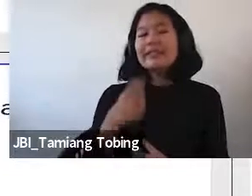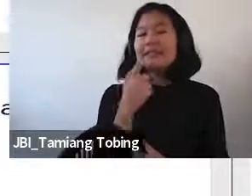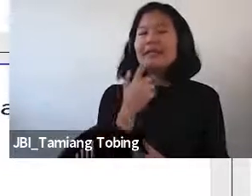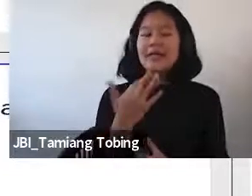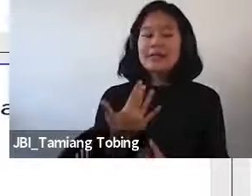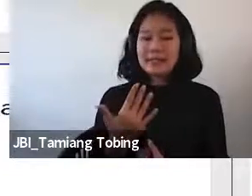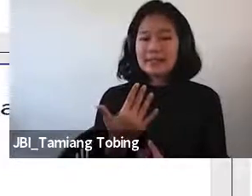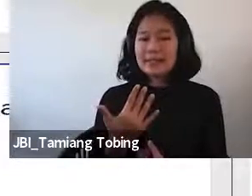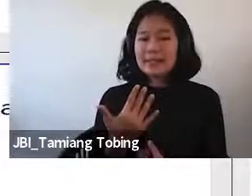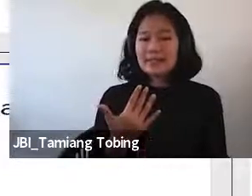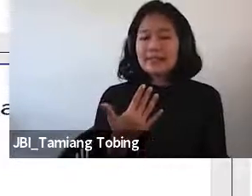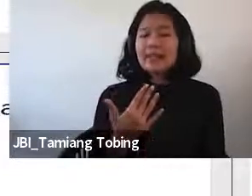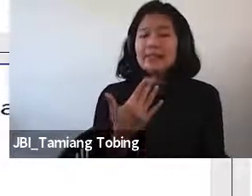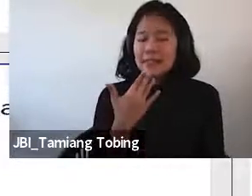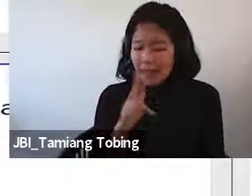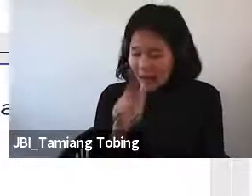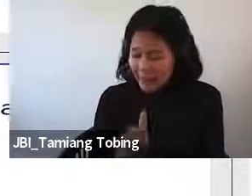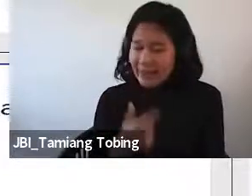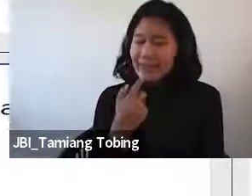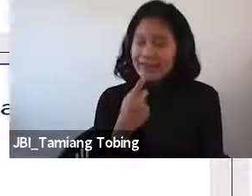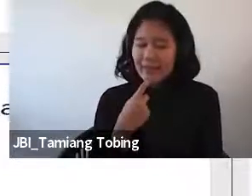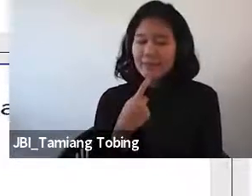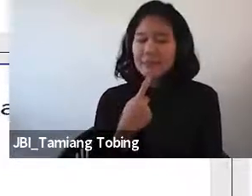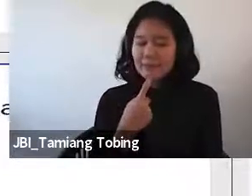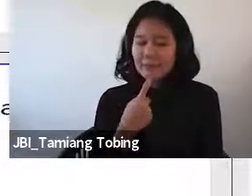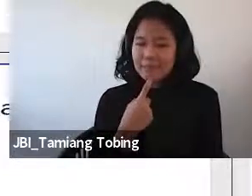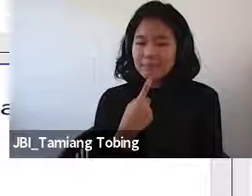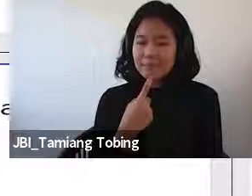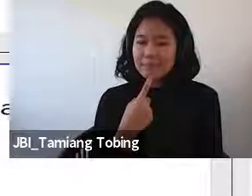kami tanyakan terkait dengan